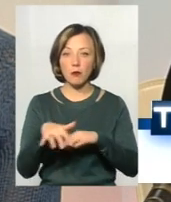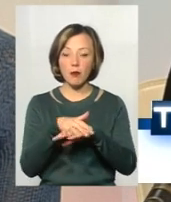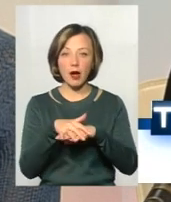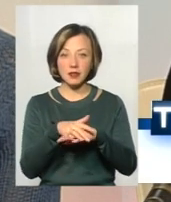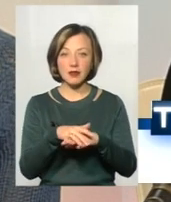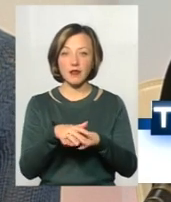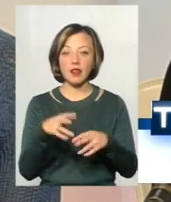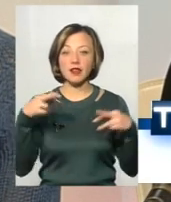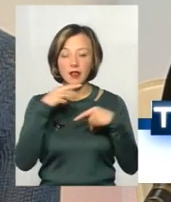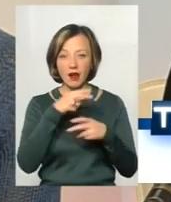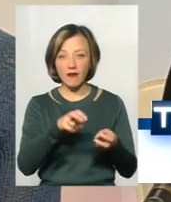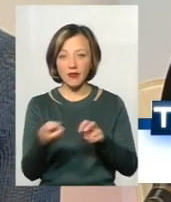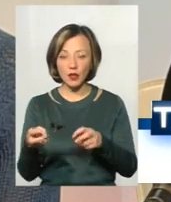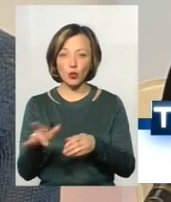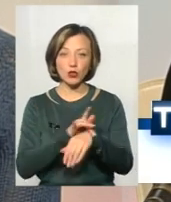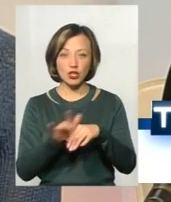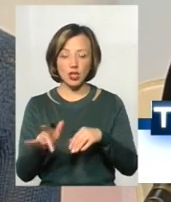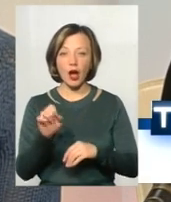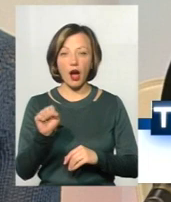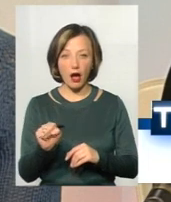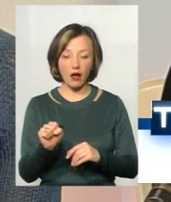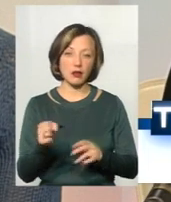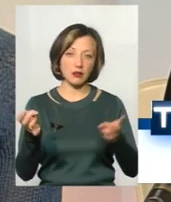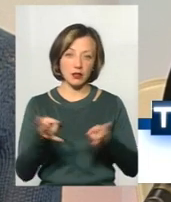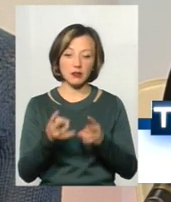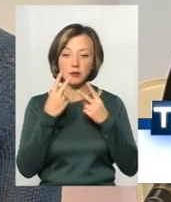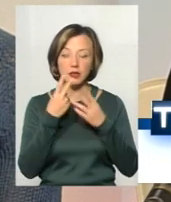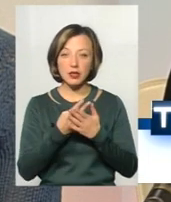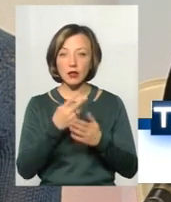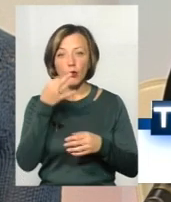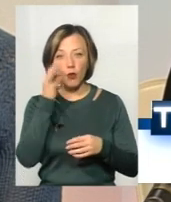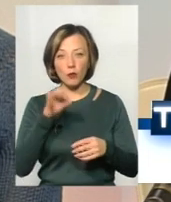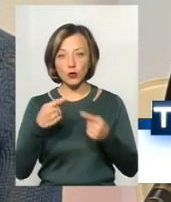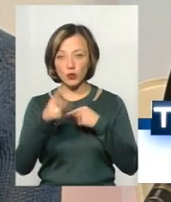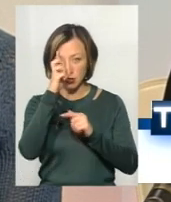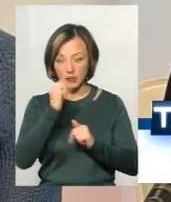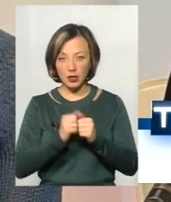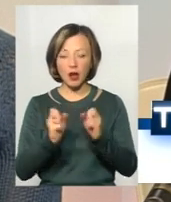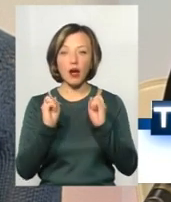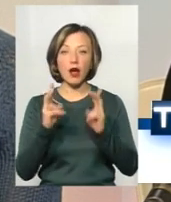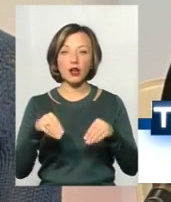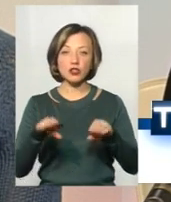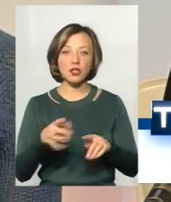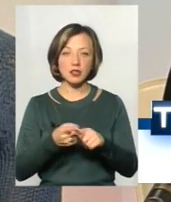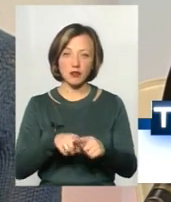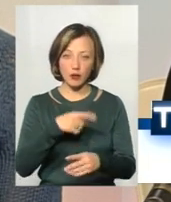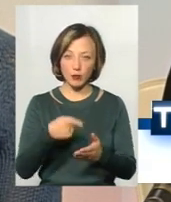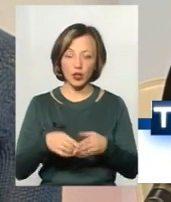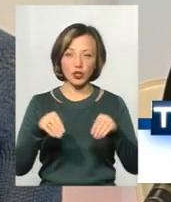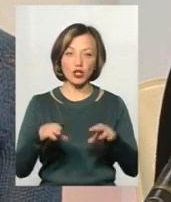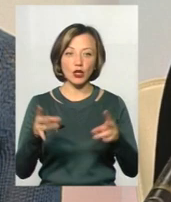их травить и уничтожать, а смотреть опыт других стран, как решается этот вопрос. Решать